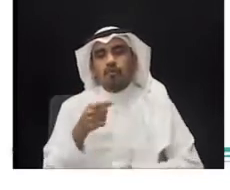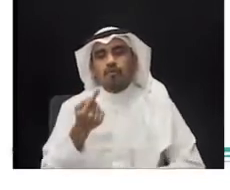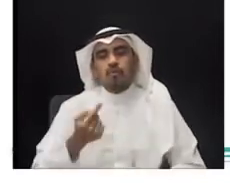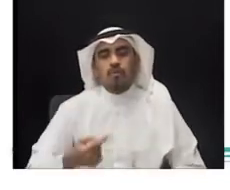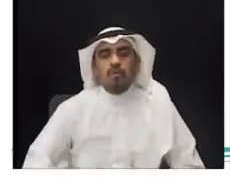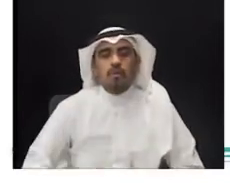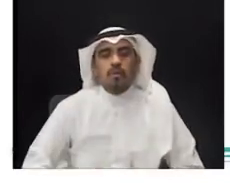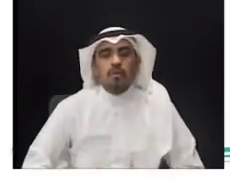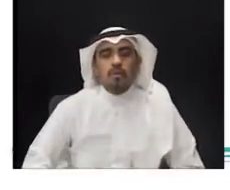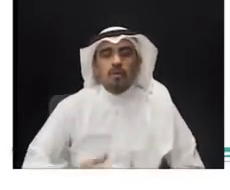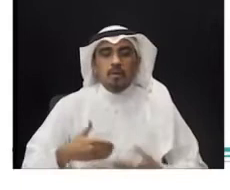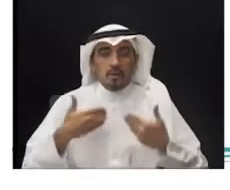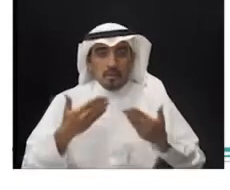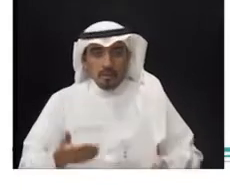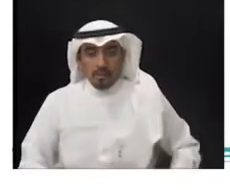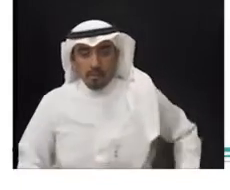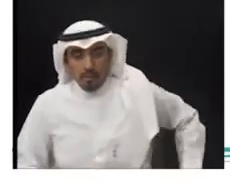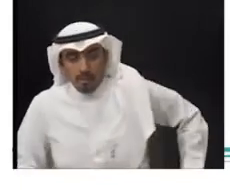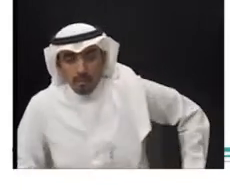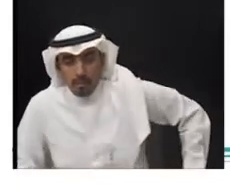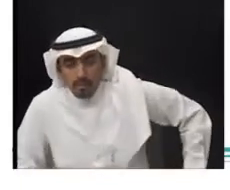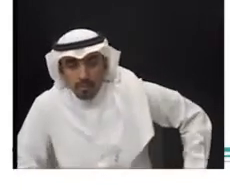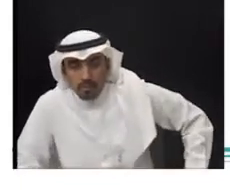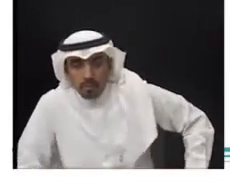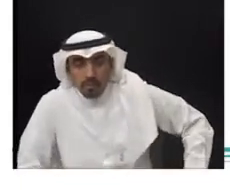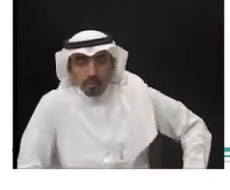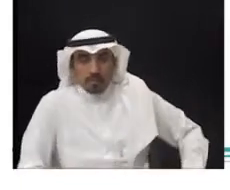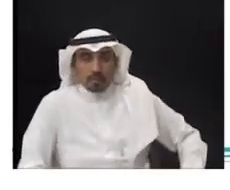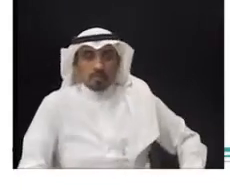هذه الوحدة. السؤال الذي يليه: